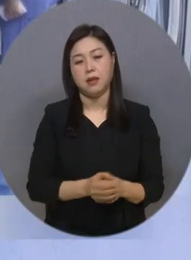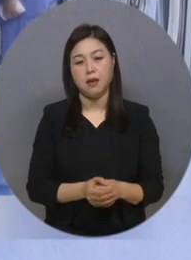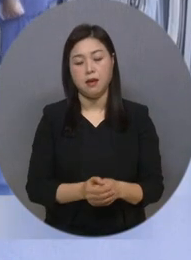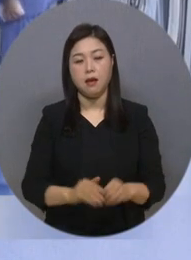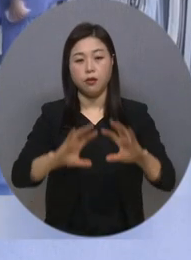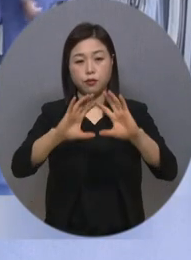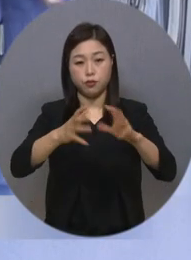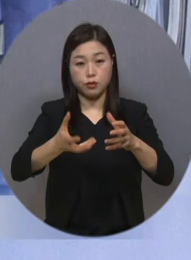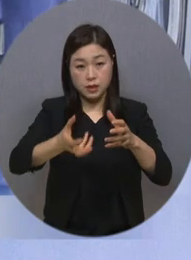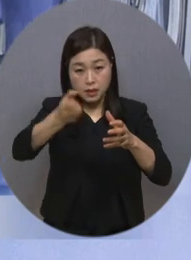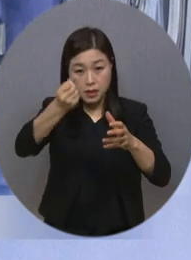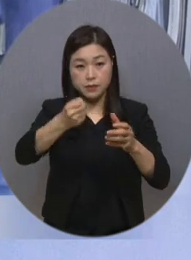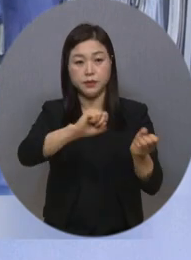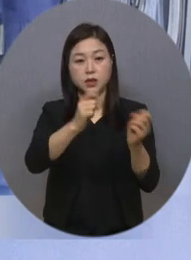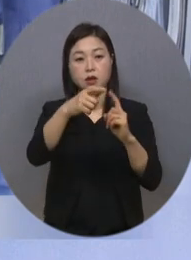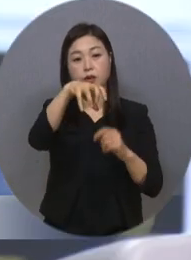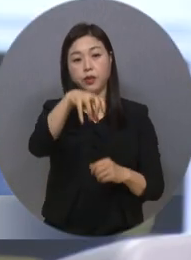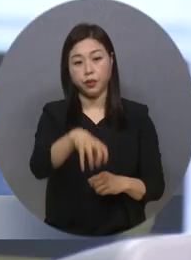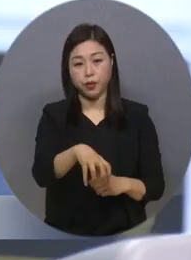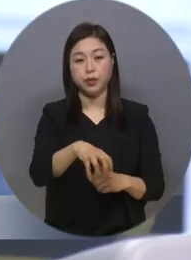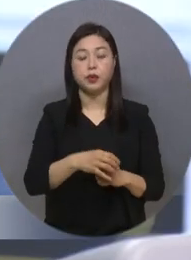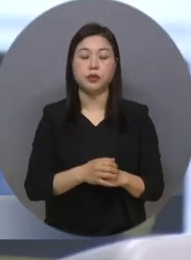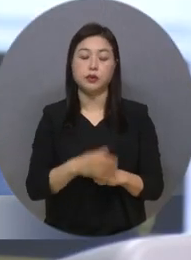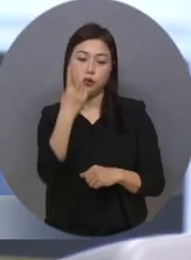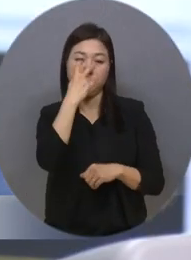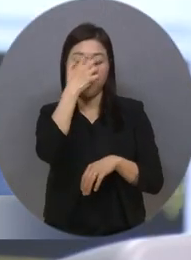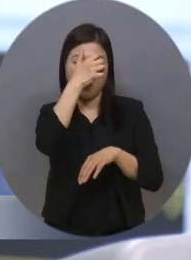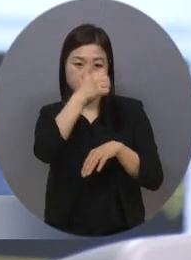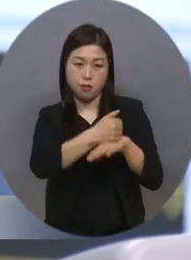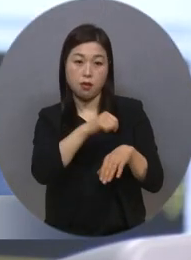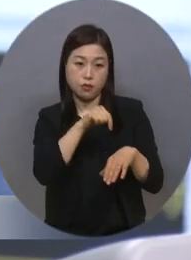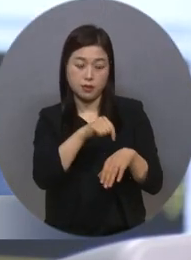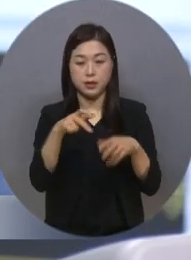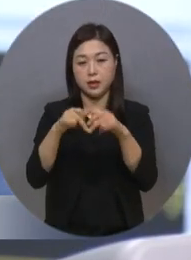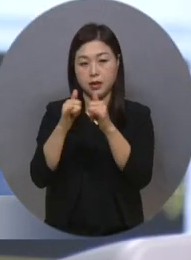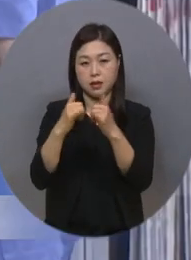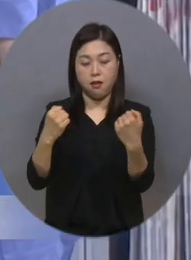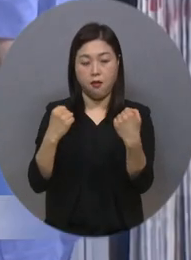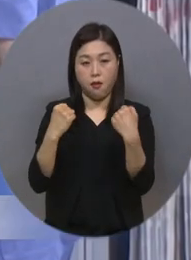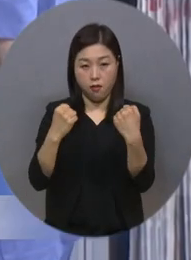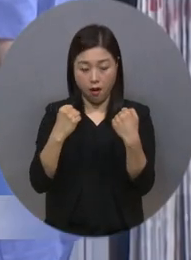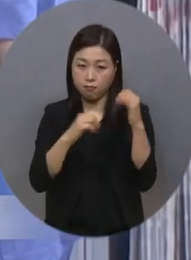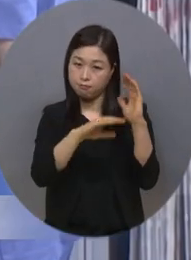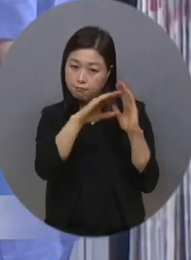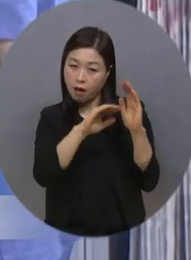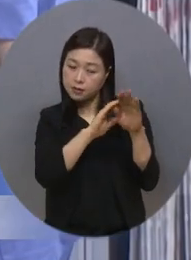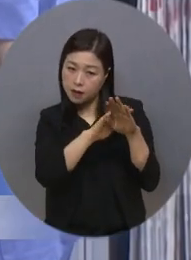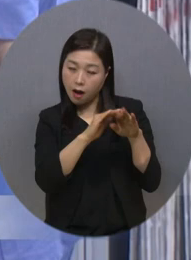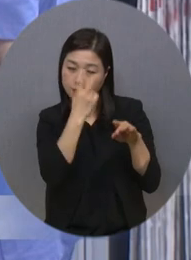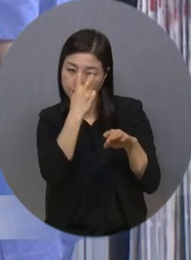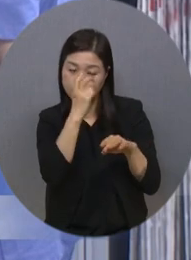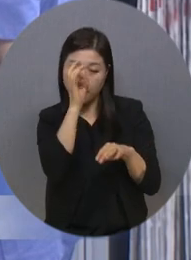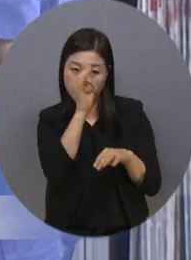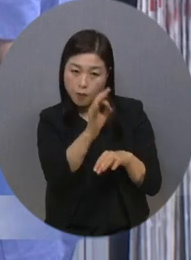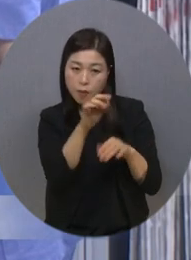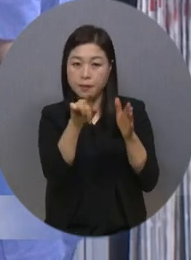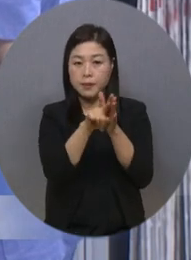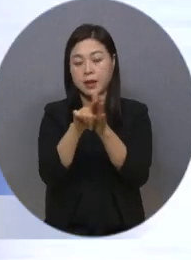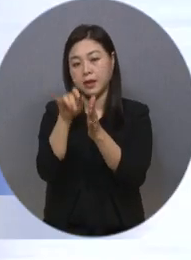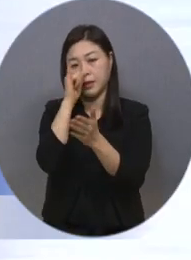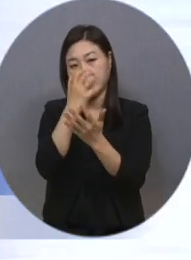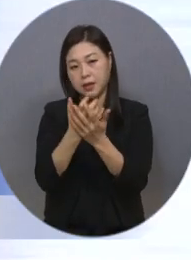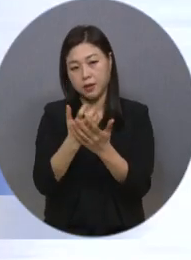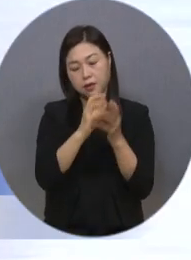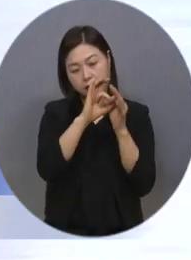국립재활원은 근본조사 결과를 토대로 장애인의 건강 수준을 올바르게 파악하고 신뢰성 있는 자료를